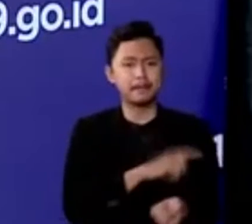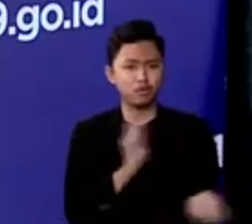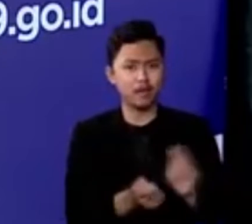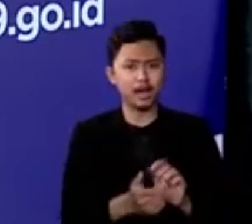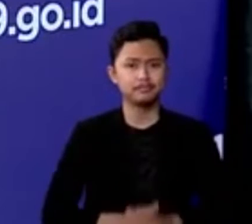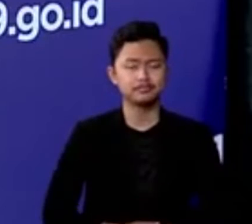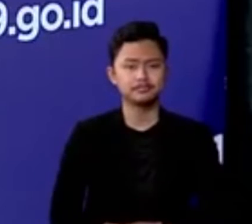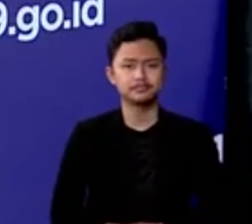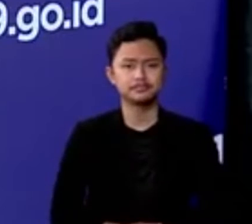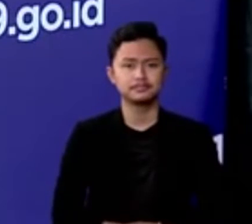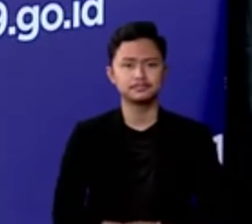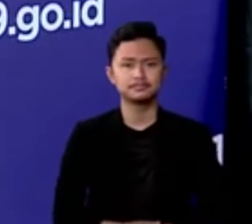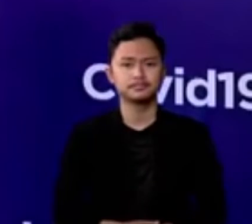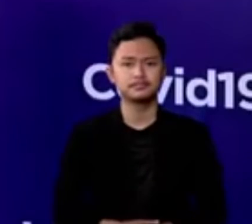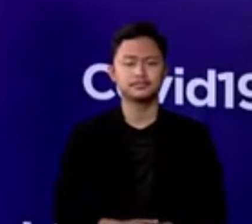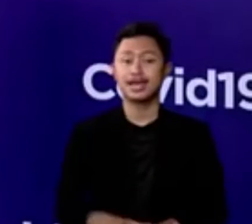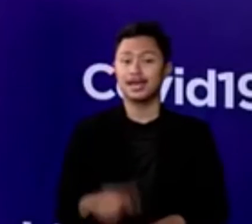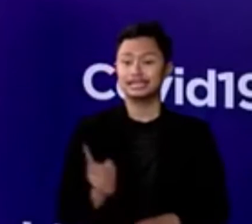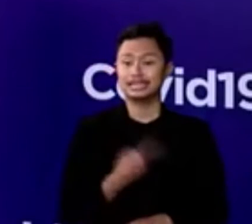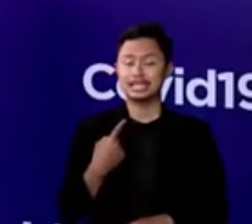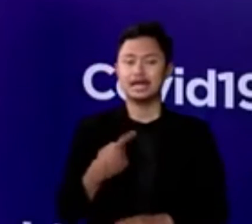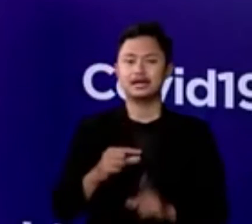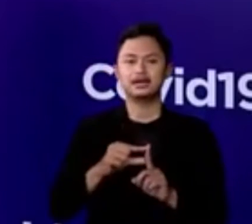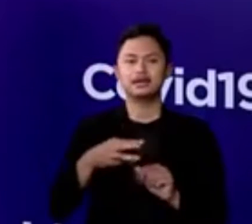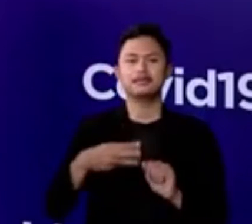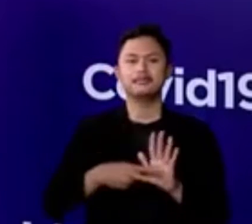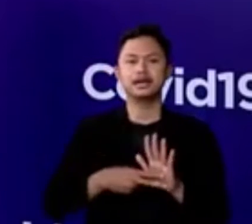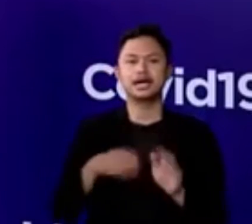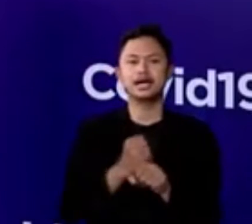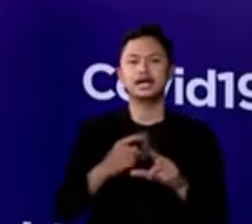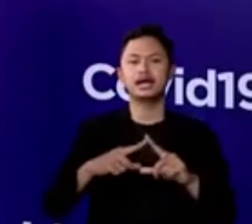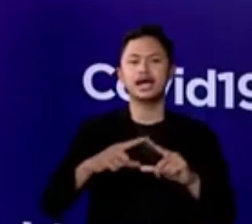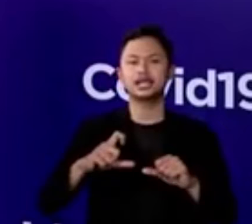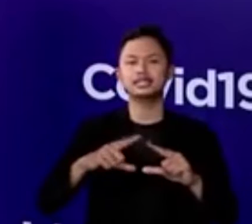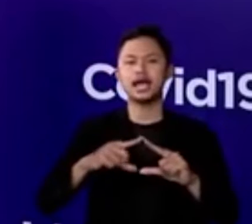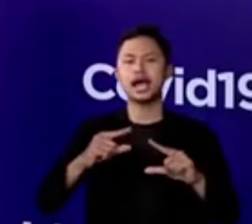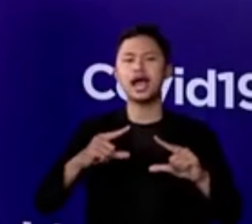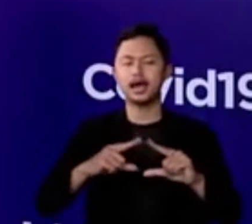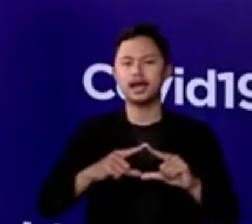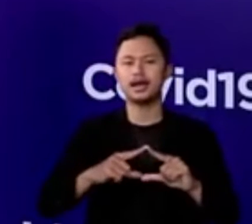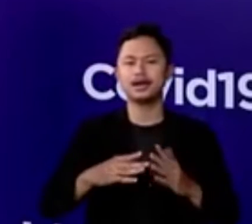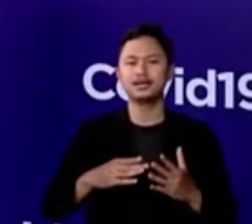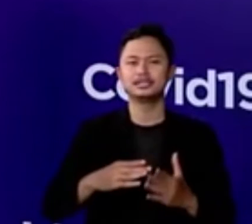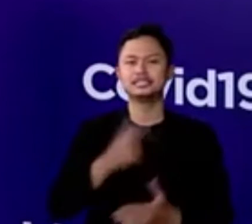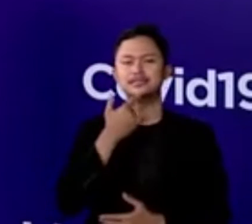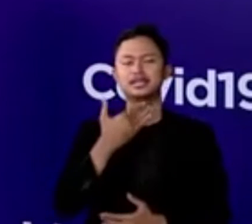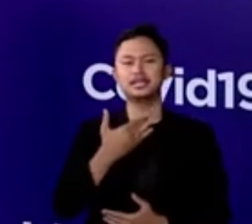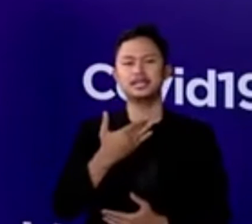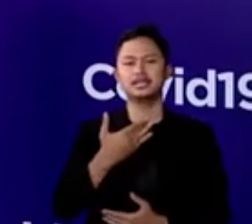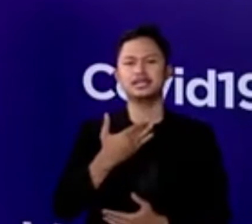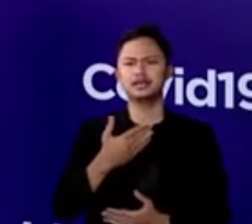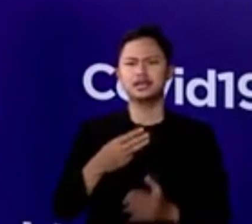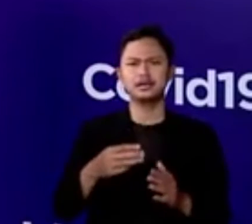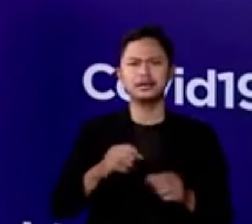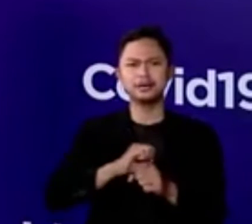Nah kalau kita sih sebagai pengacara ya semakin ada pandemi ini kayaknya orang semakin